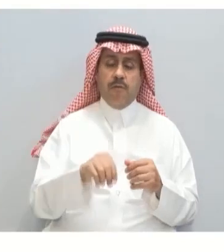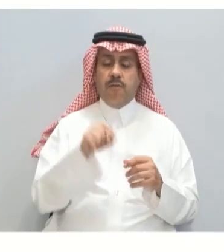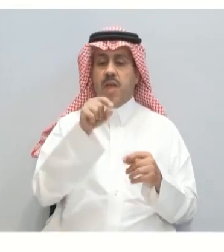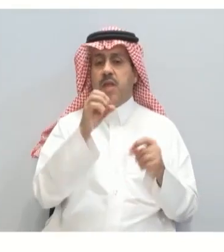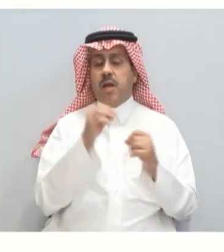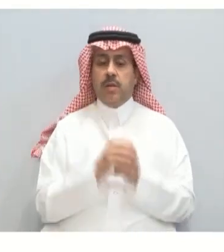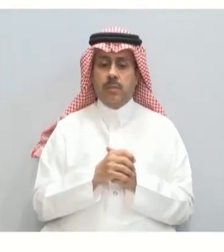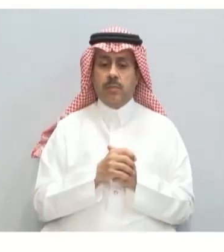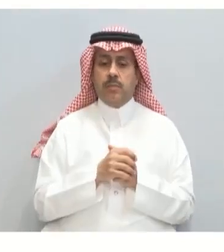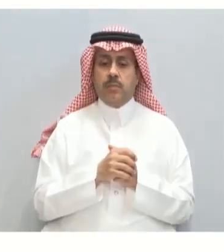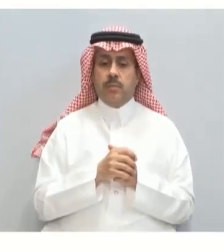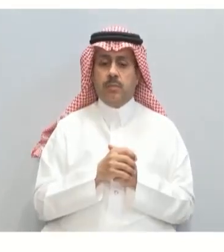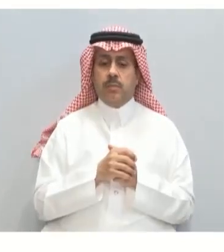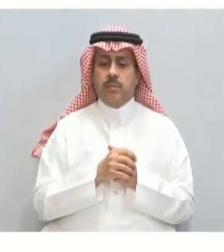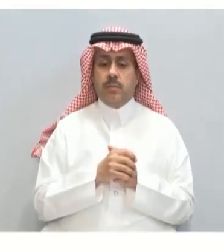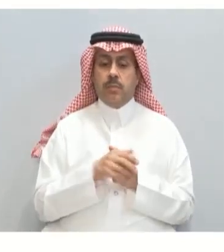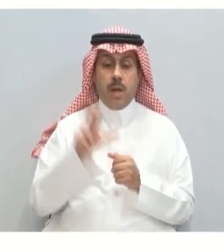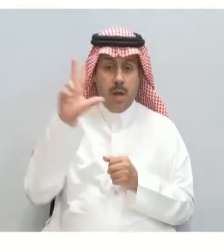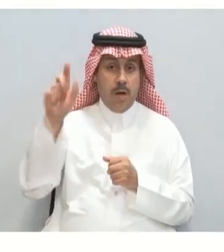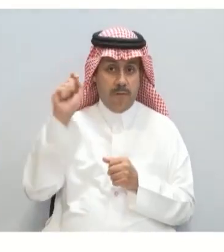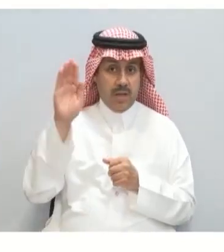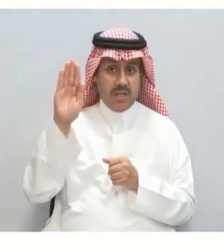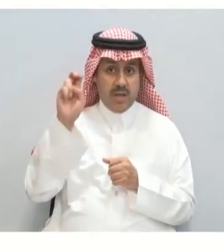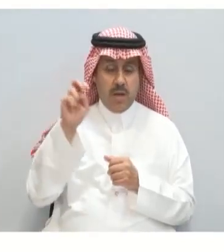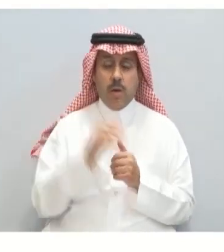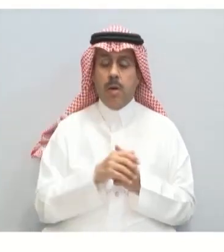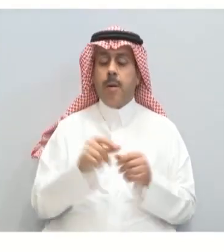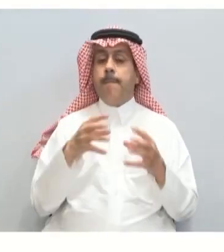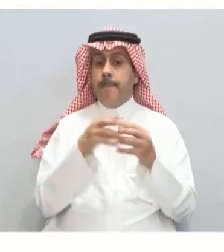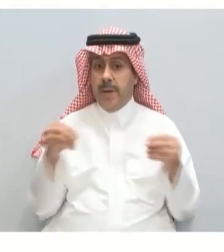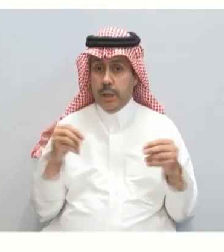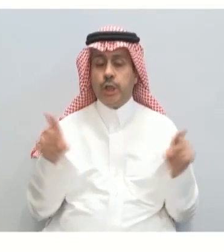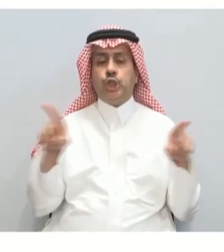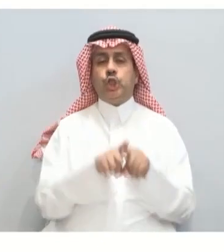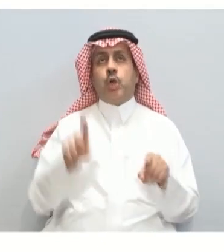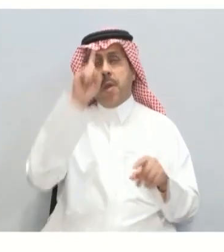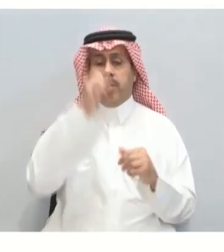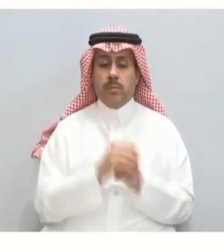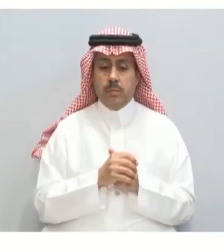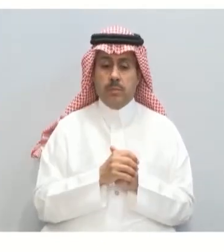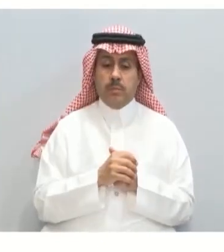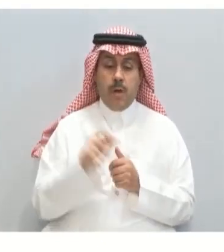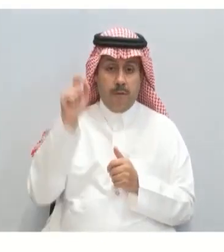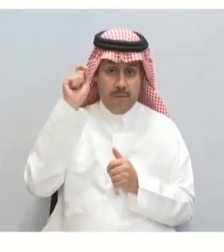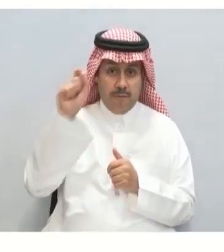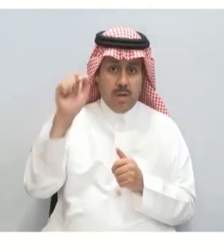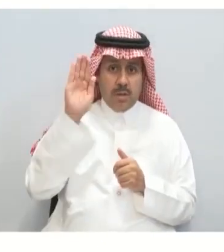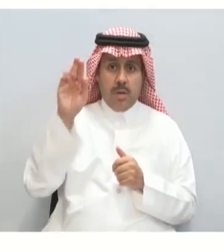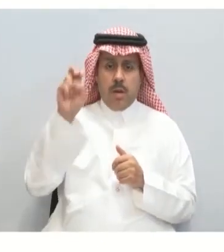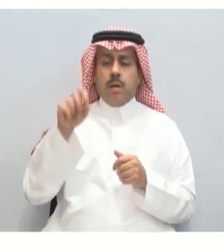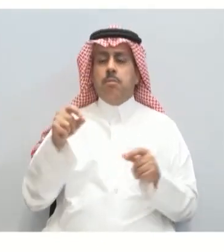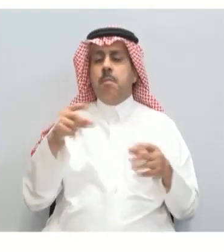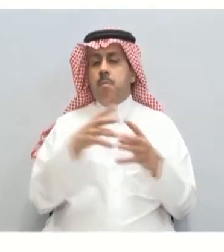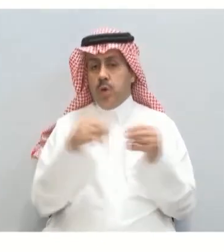التي معنا نعم المراد بالفسق الشرك بالله عز وجل فالف السق يطلق في كتاب الله